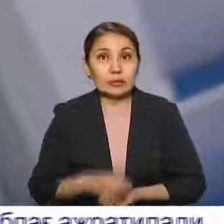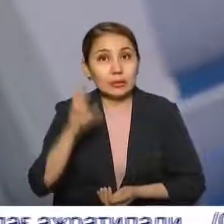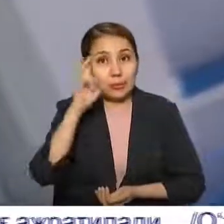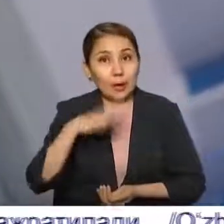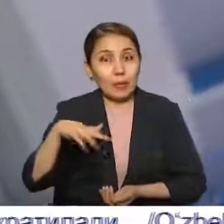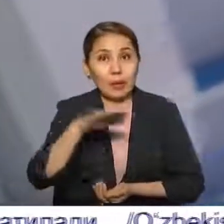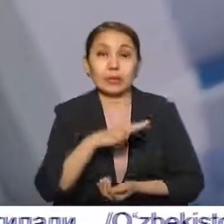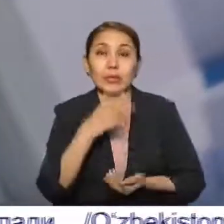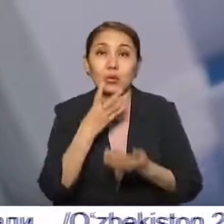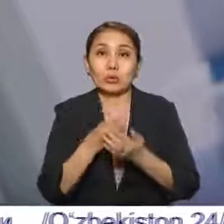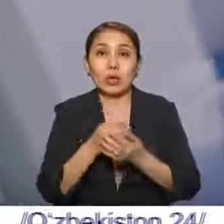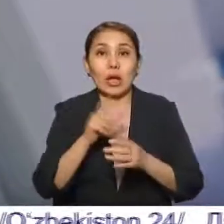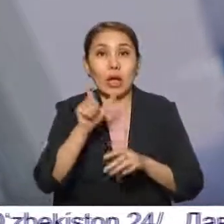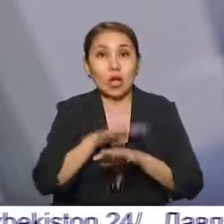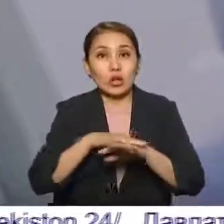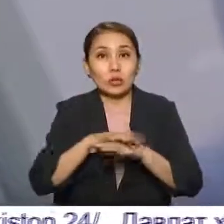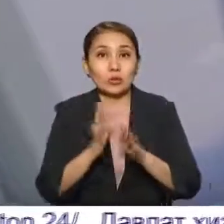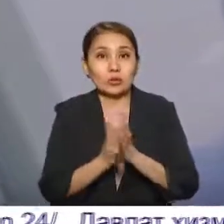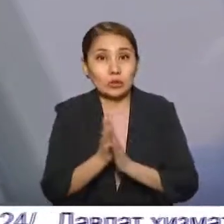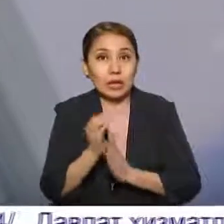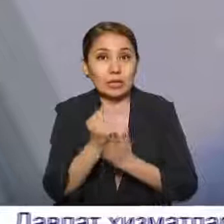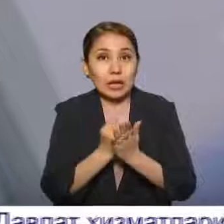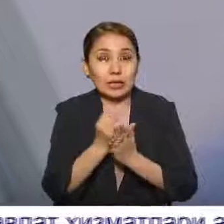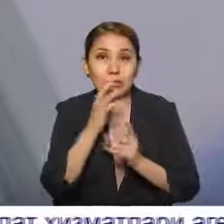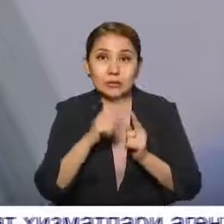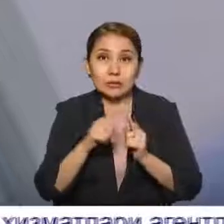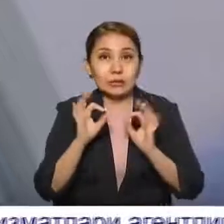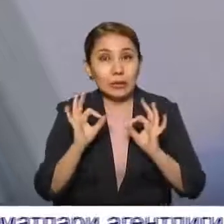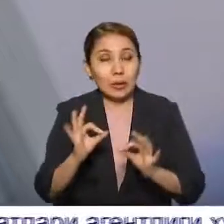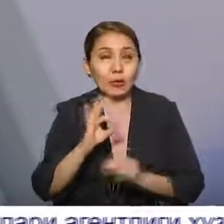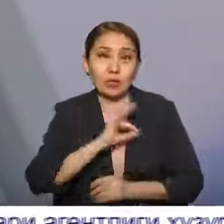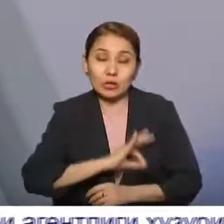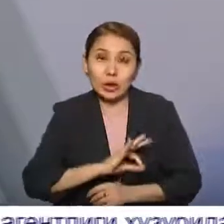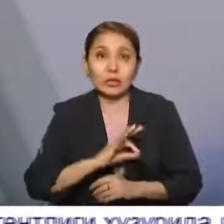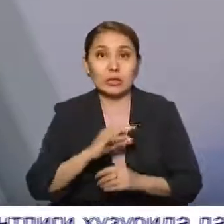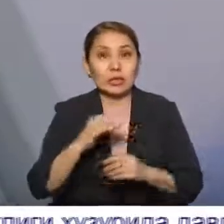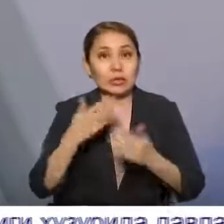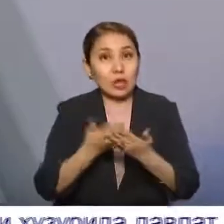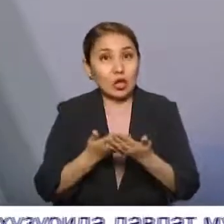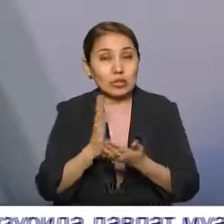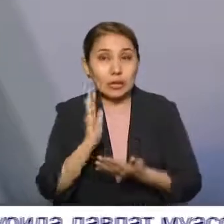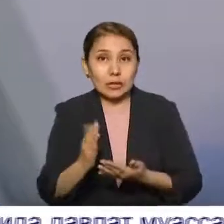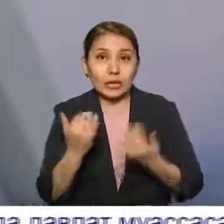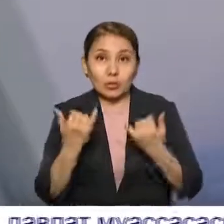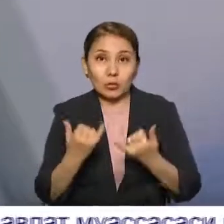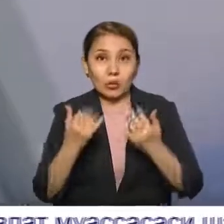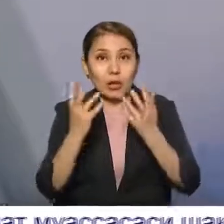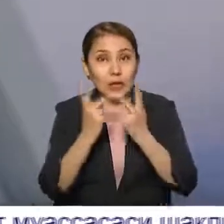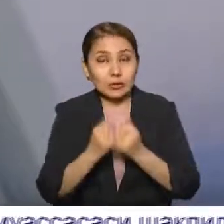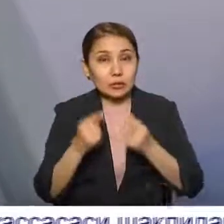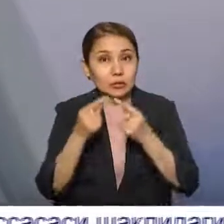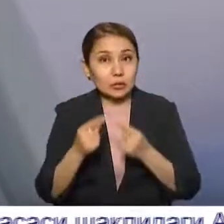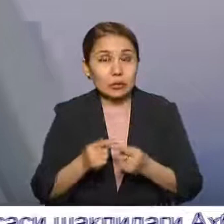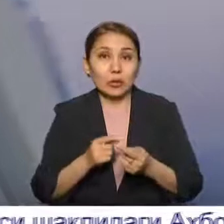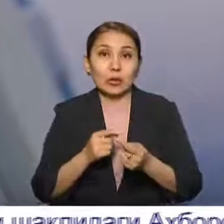Mamlakatimizda aholi sonining o'sib borishi zaxirasi cheklangan yerlardan samarali foydalanishni taqozo etadi. Bugun tizimda aniq hisob ishlarini to'g'ri